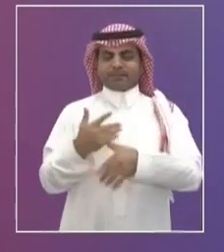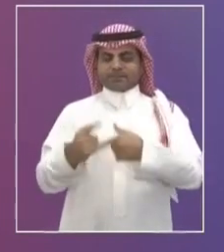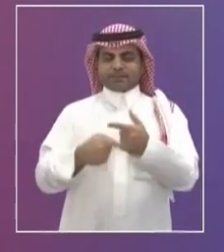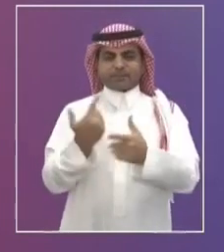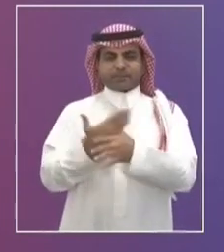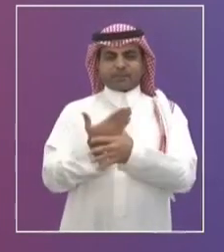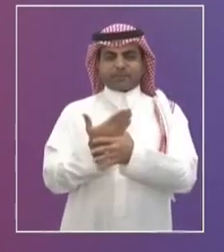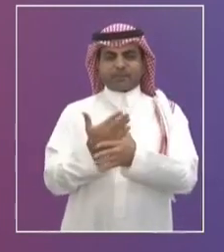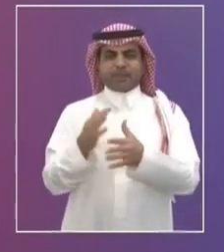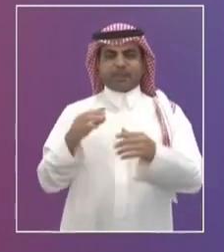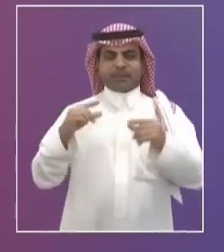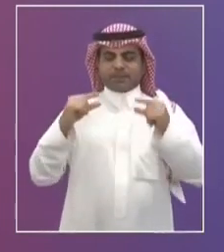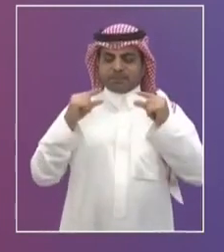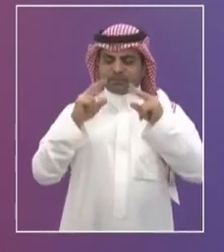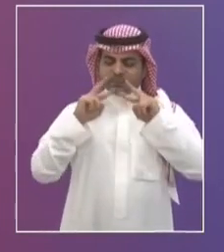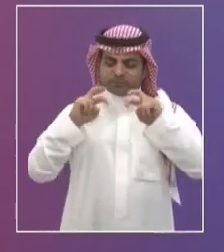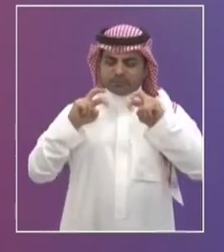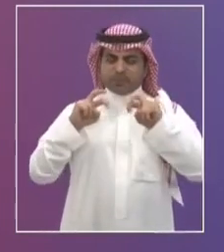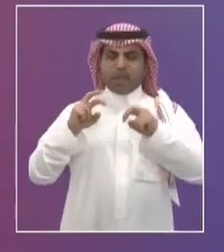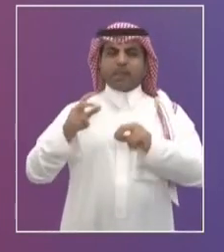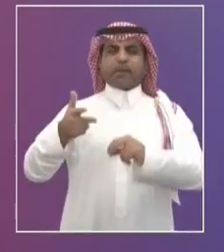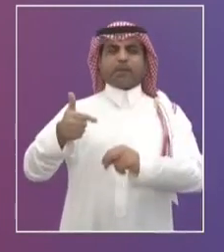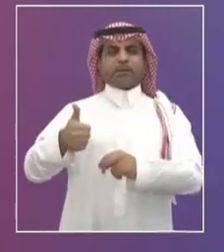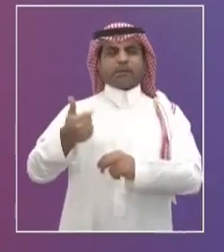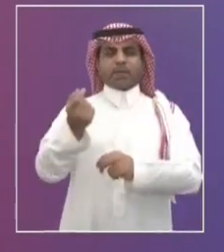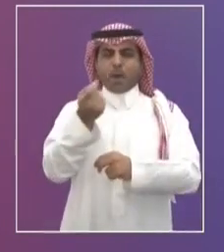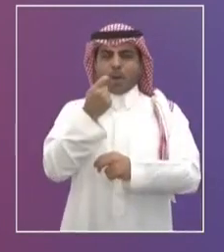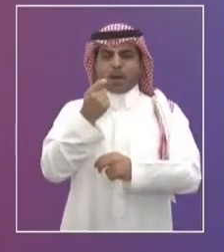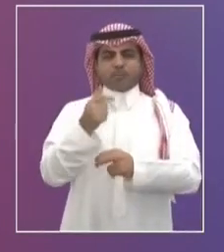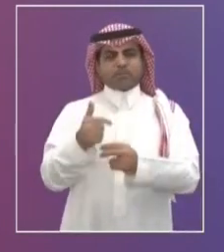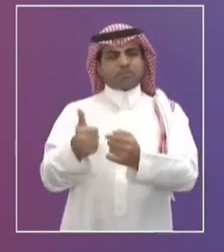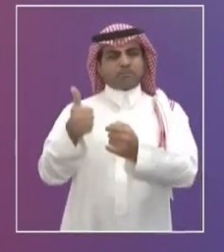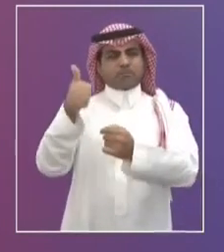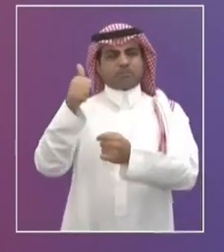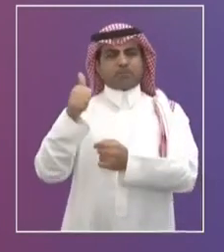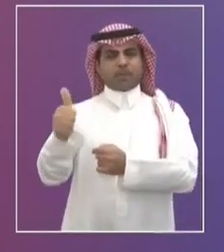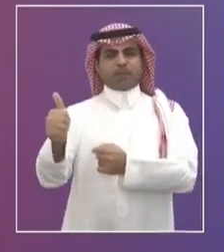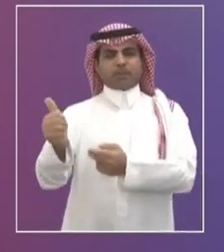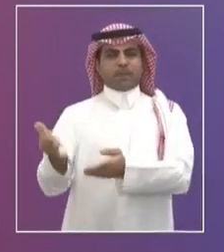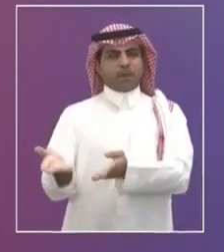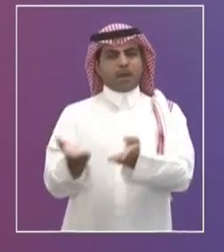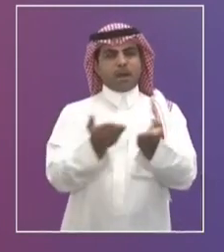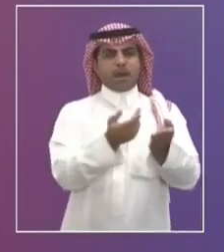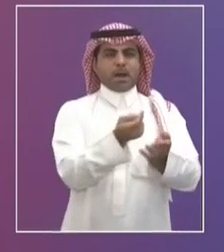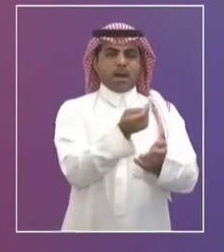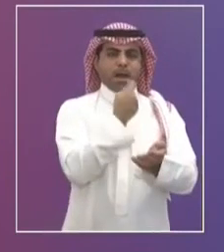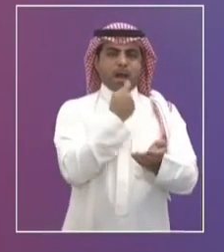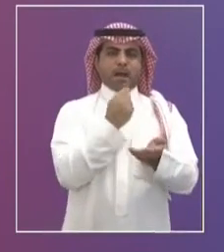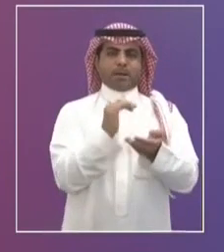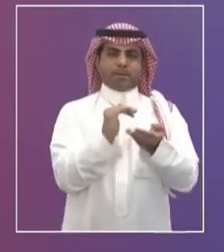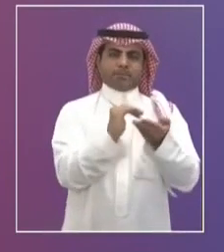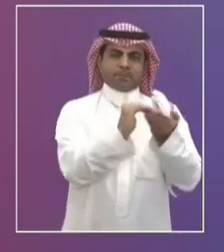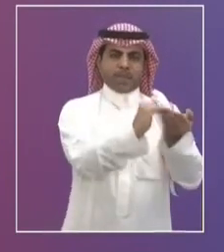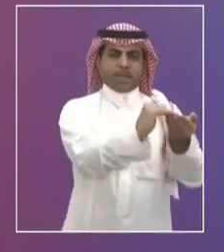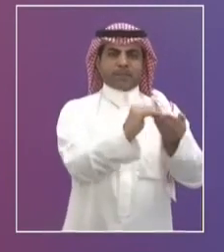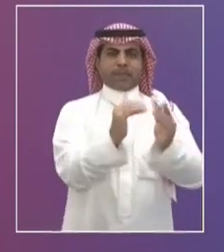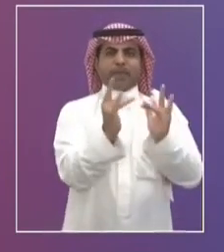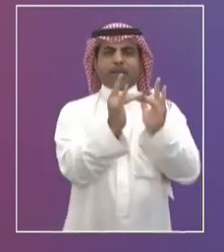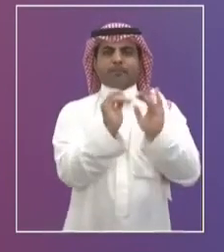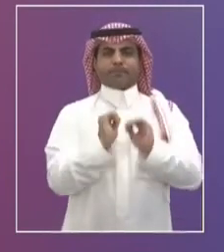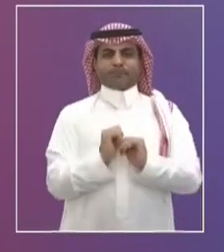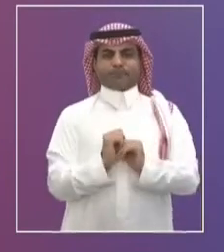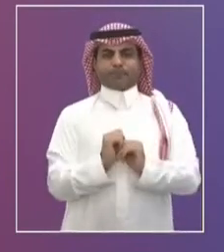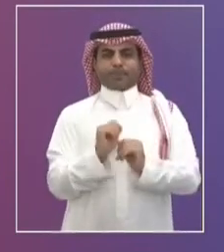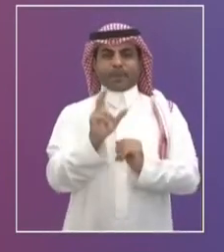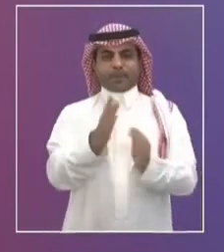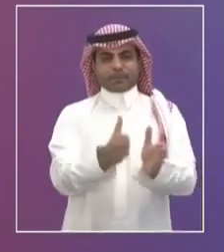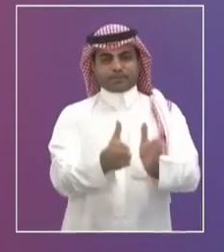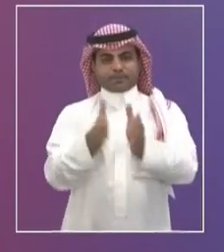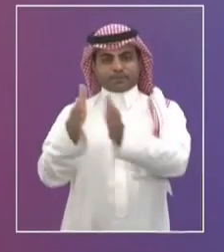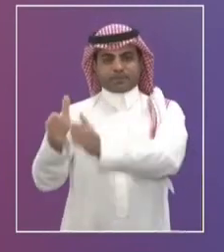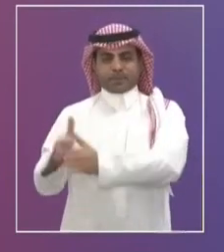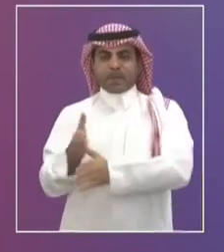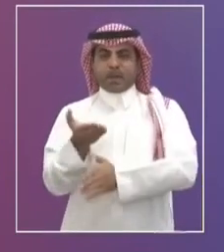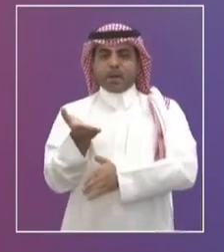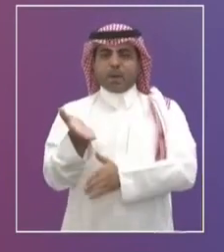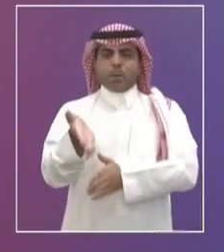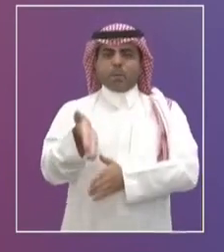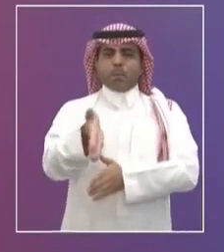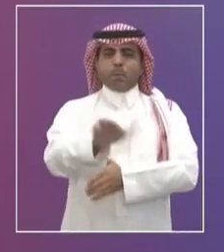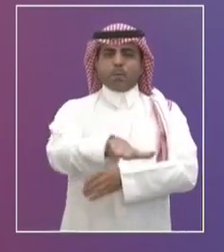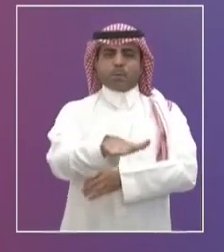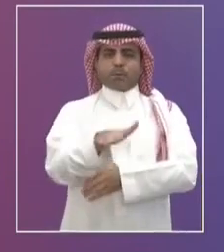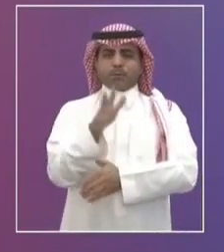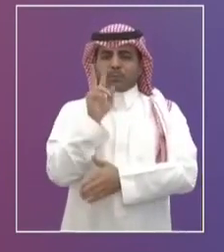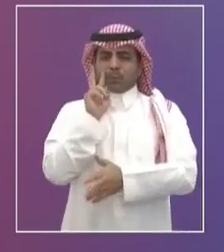المهنية الصحية والممارسات الطبية اللازمة. أيضا أعداد الوفيات هي تتبع